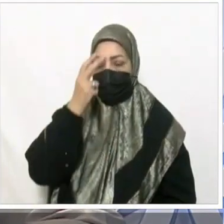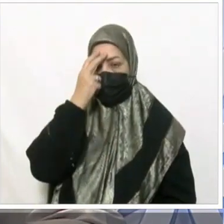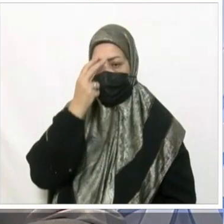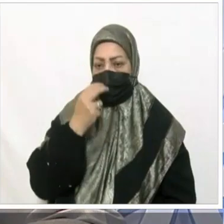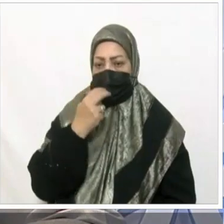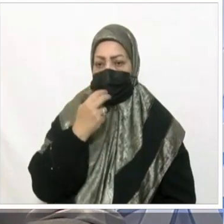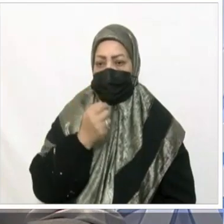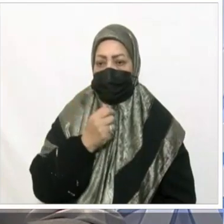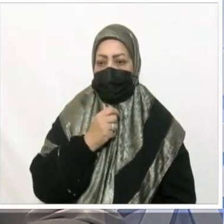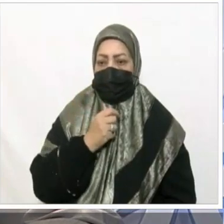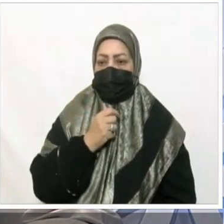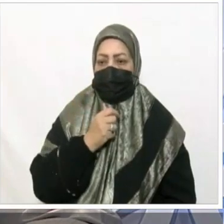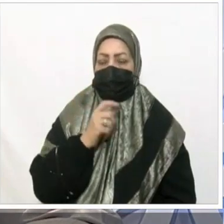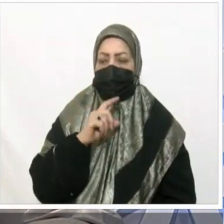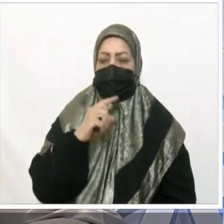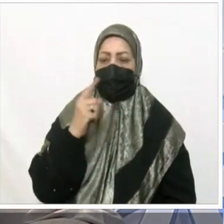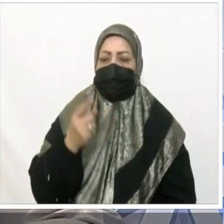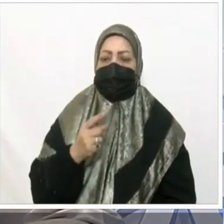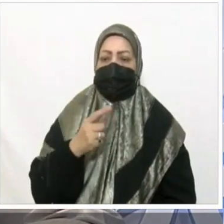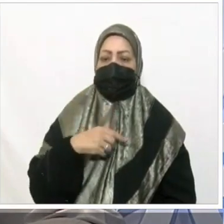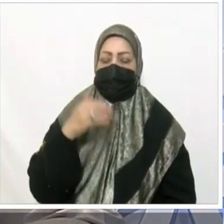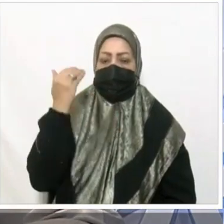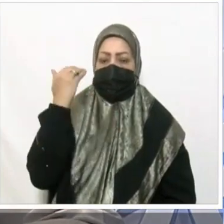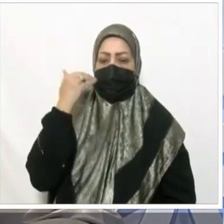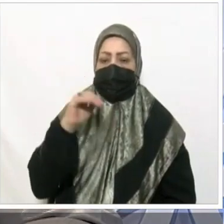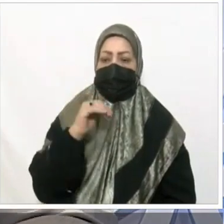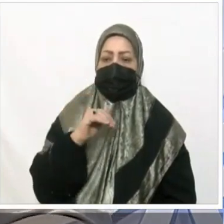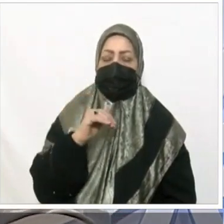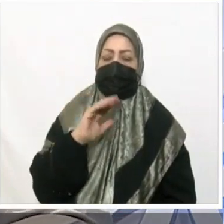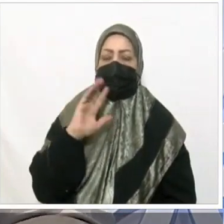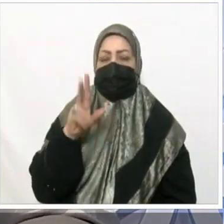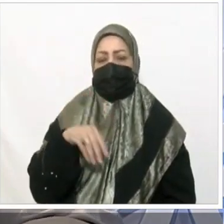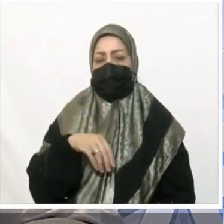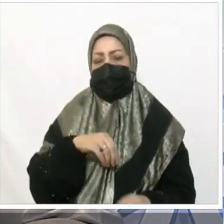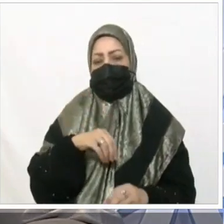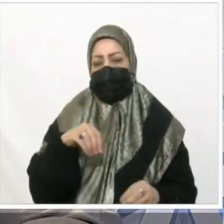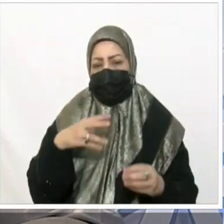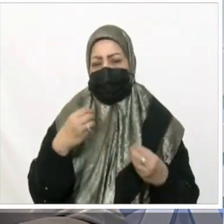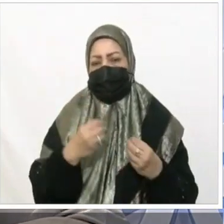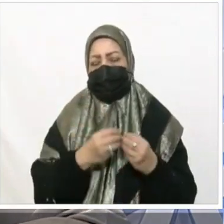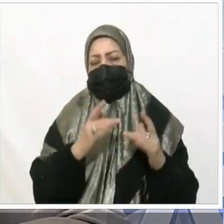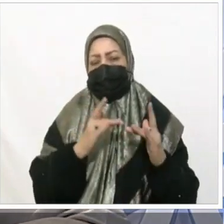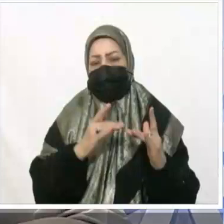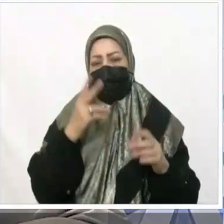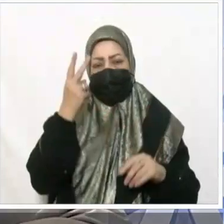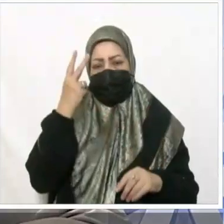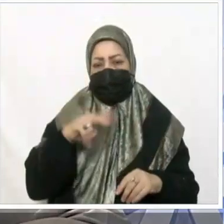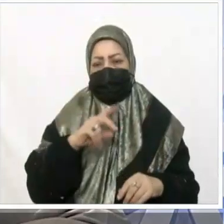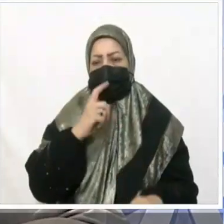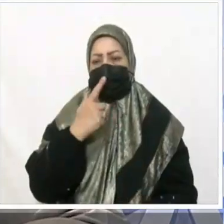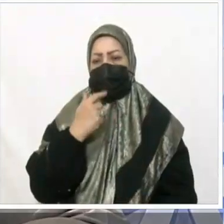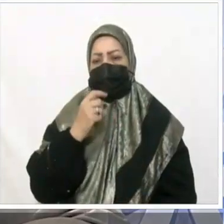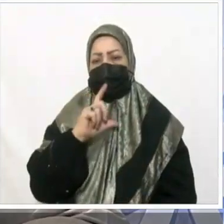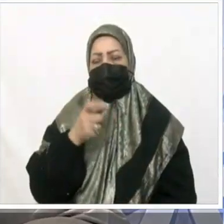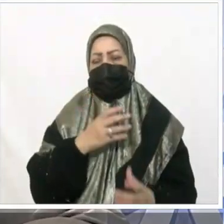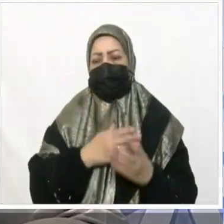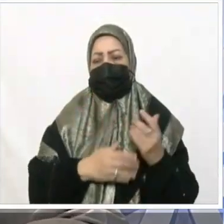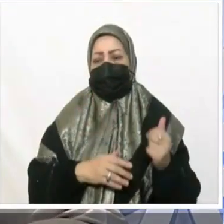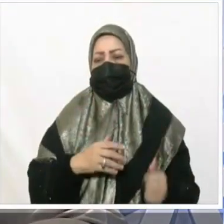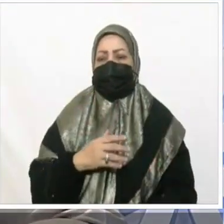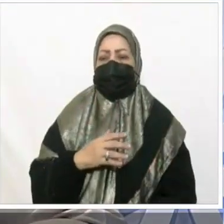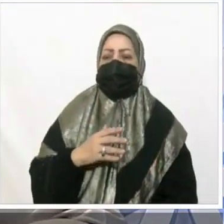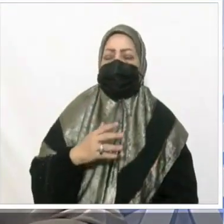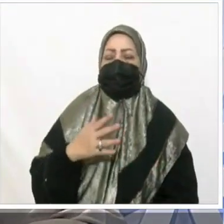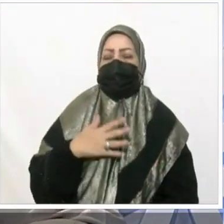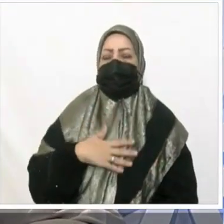لا يمكنها في الحقيقة أن ترفع الجنابة. شي فائدة ترفع الجنابة وهي لا تزال حائضا، وبالتالي هذه المرأة